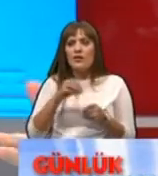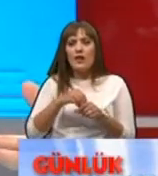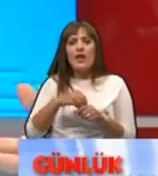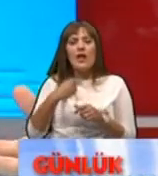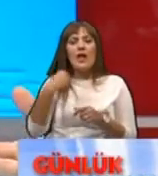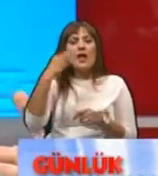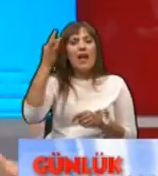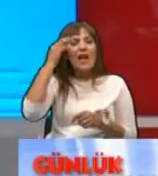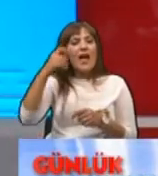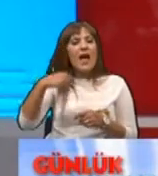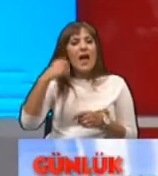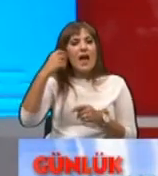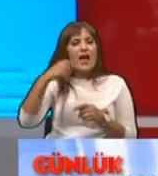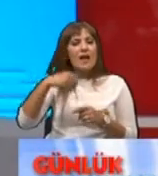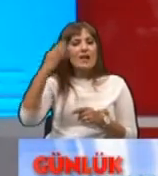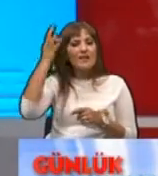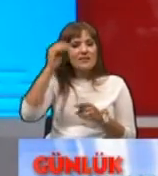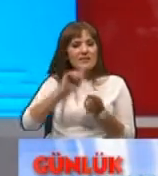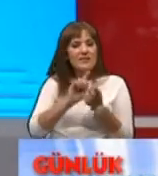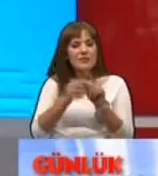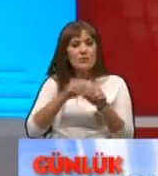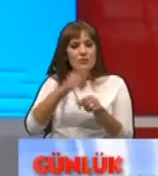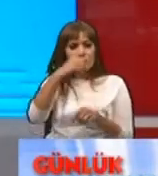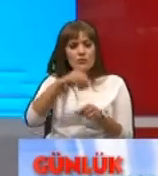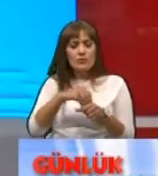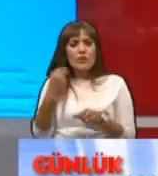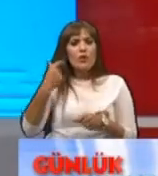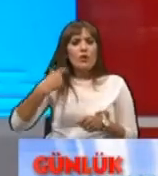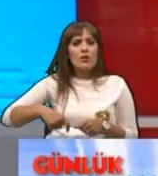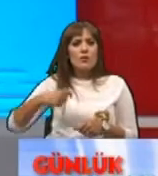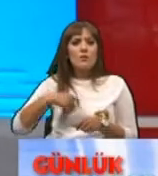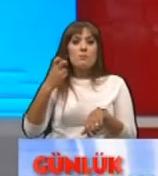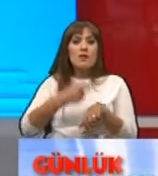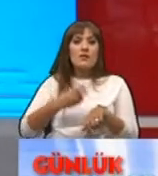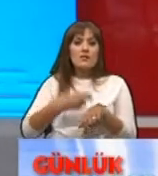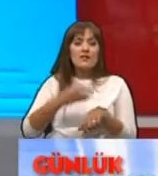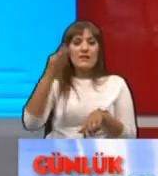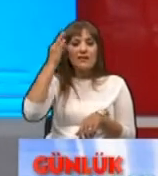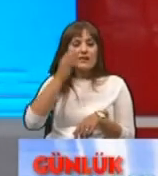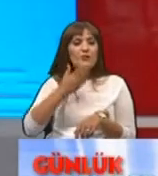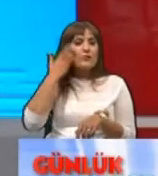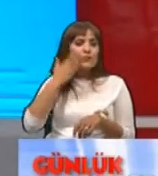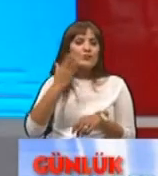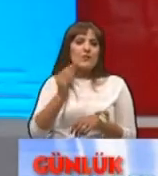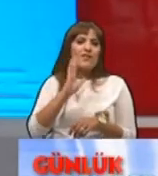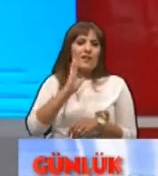epilasyon, o da çok önemli öyle değil mi? Yani bizim ülkemizde özellikle maşallah kıllı tüylüyüz.